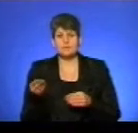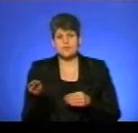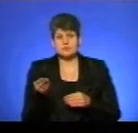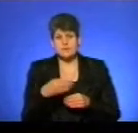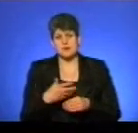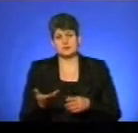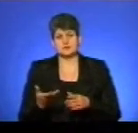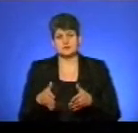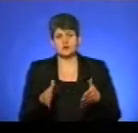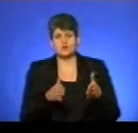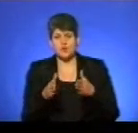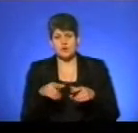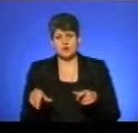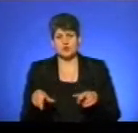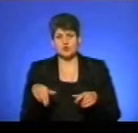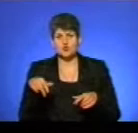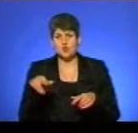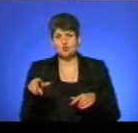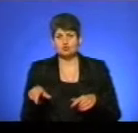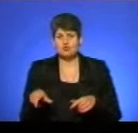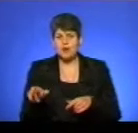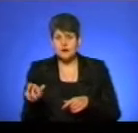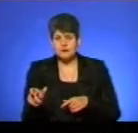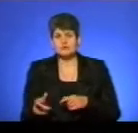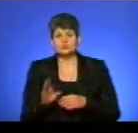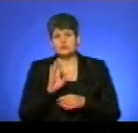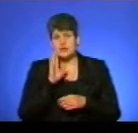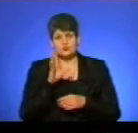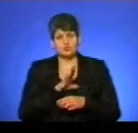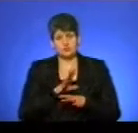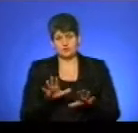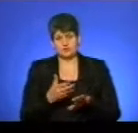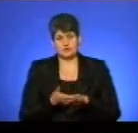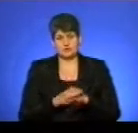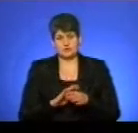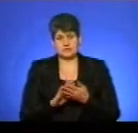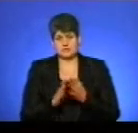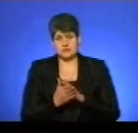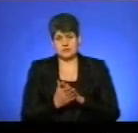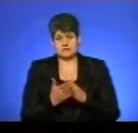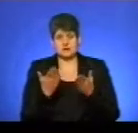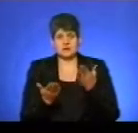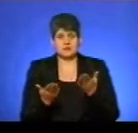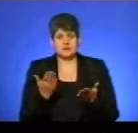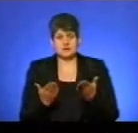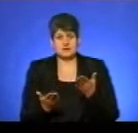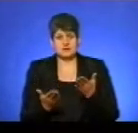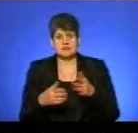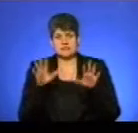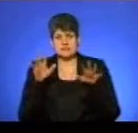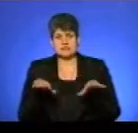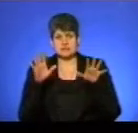і дороги, і тротуари. Тому на ранок ситуація була не така складна, але однак снігові